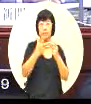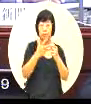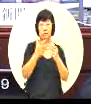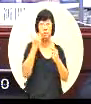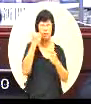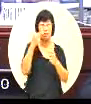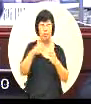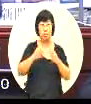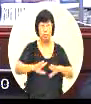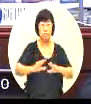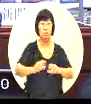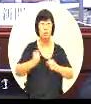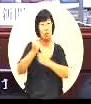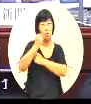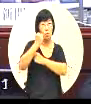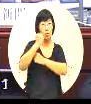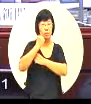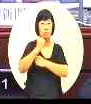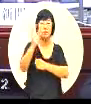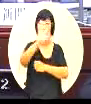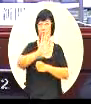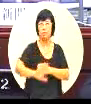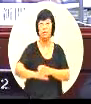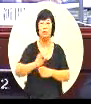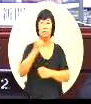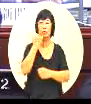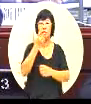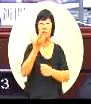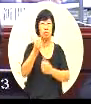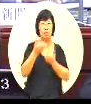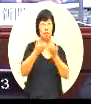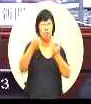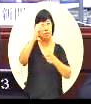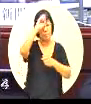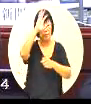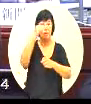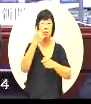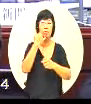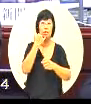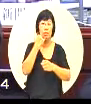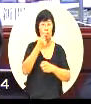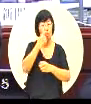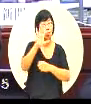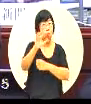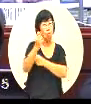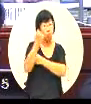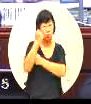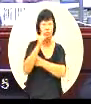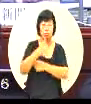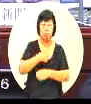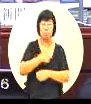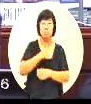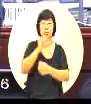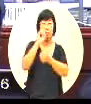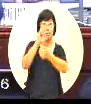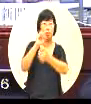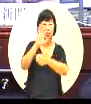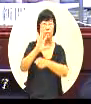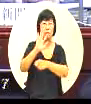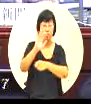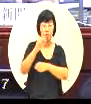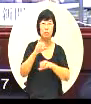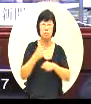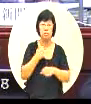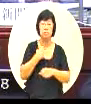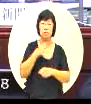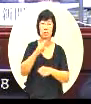积极的态度，咱不分党派当时跟中央讨， 市长我也努力啊，我在这边也这样跟 你 建议。 你这样讲啊，但是我想